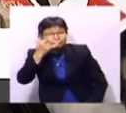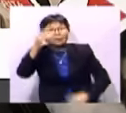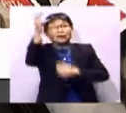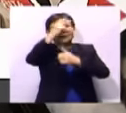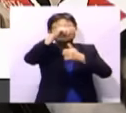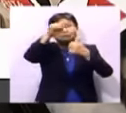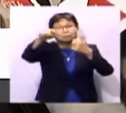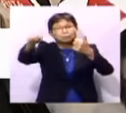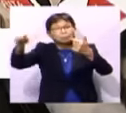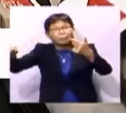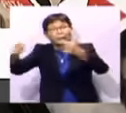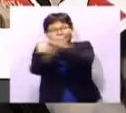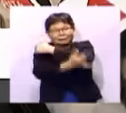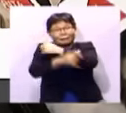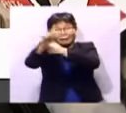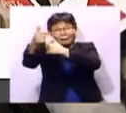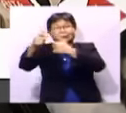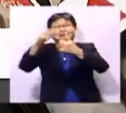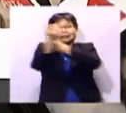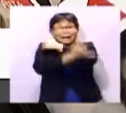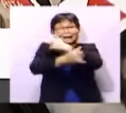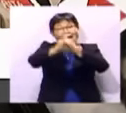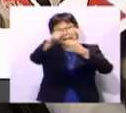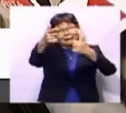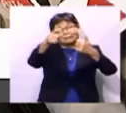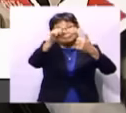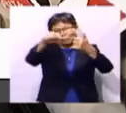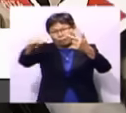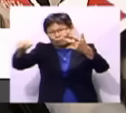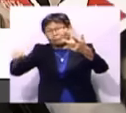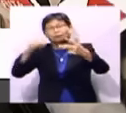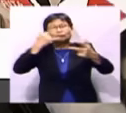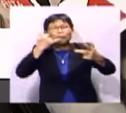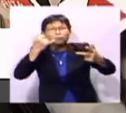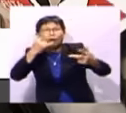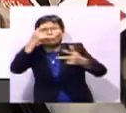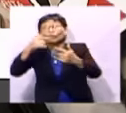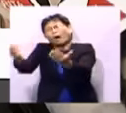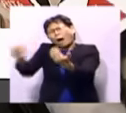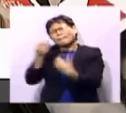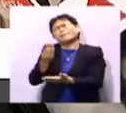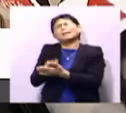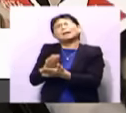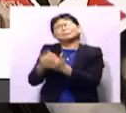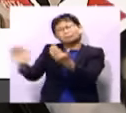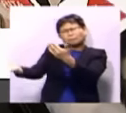kerajaan-kerajaan negara-negara ini untuk recover duit yang ada